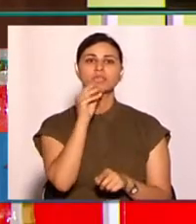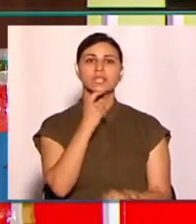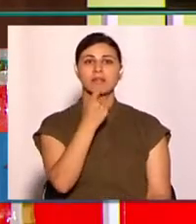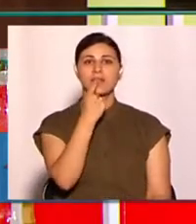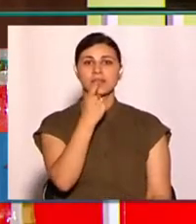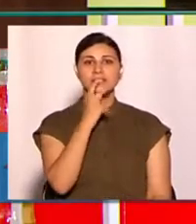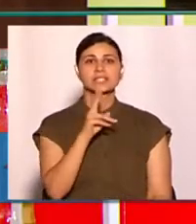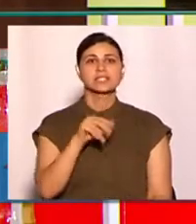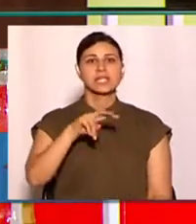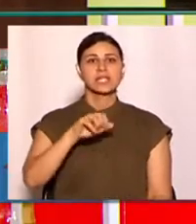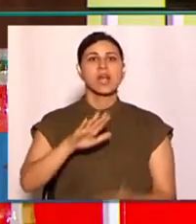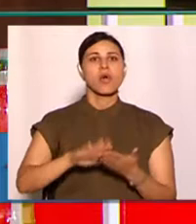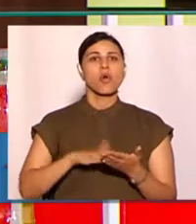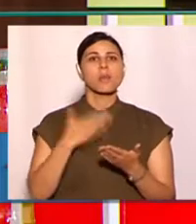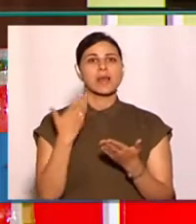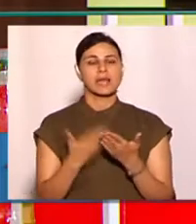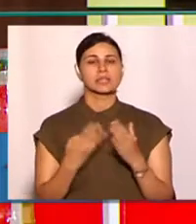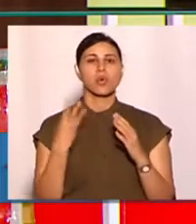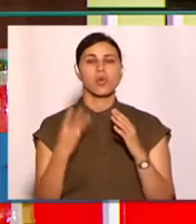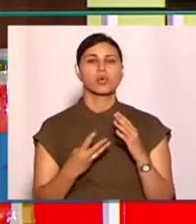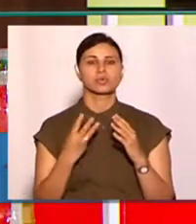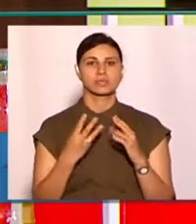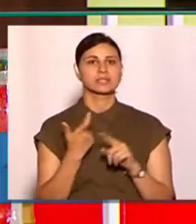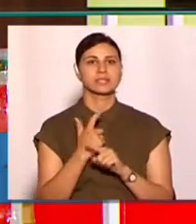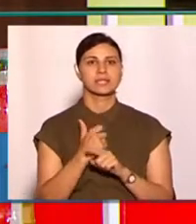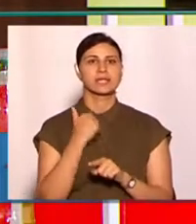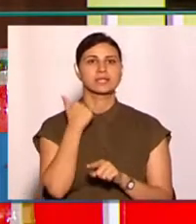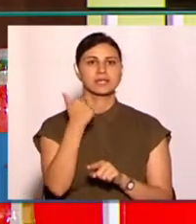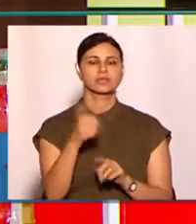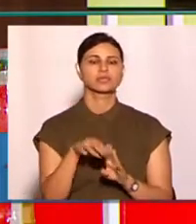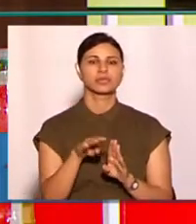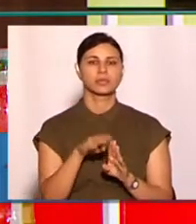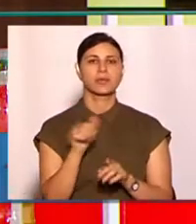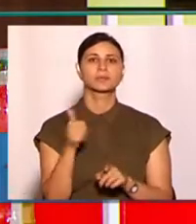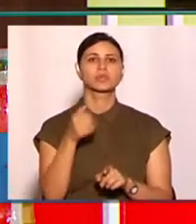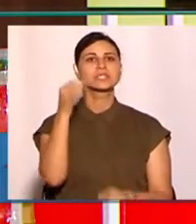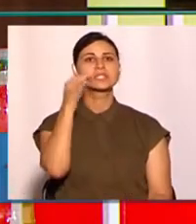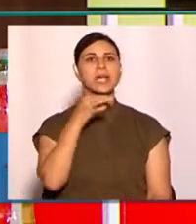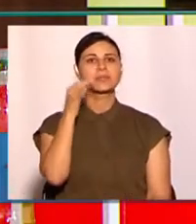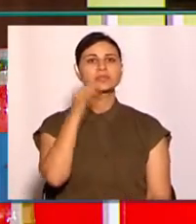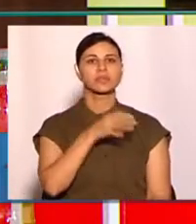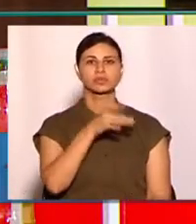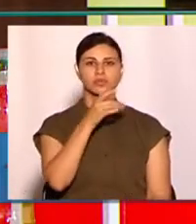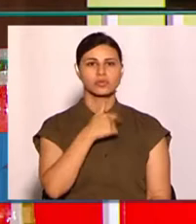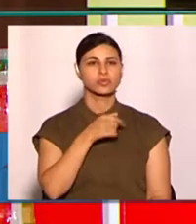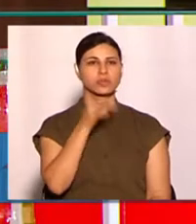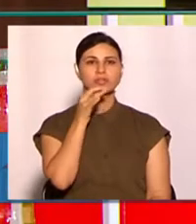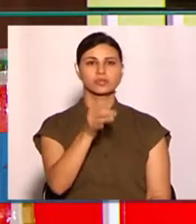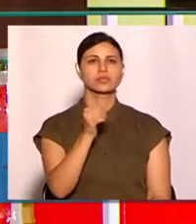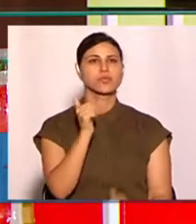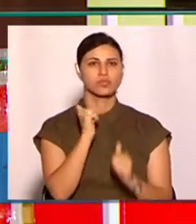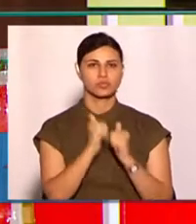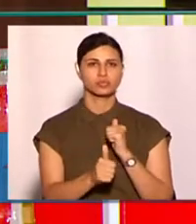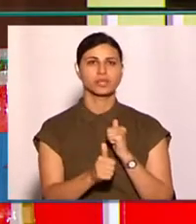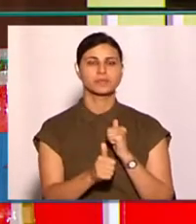ცილის ომლეტი ორთქლზე მომზადებული იქნებოდა ძალიან კარგი არჩევანი. როგორც ნამცხვრის მომზადების დროს მე ხშირად მითქვამს, ეს წესი